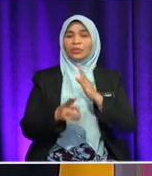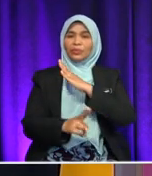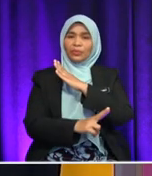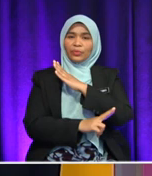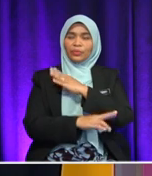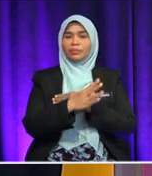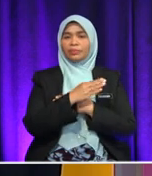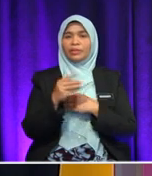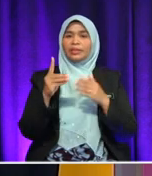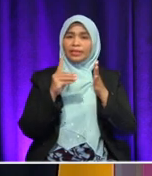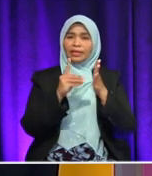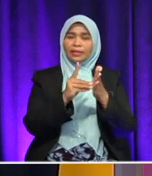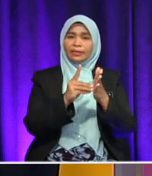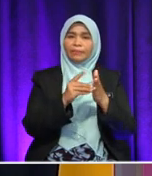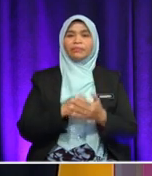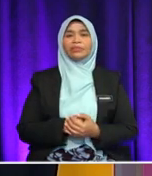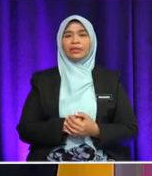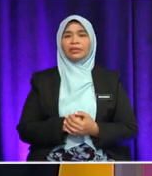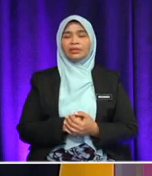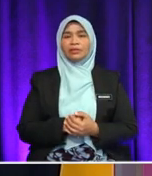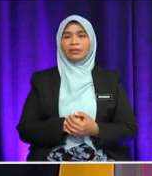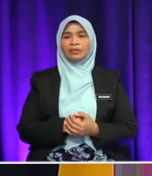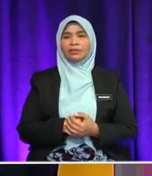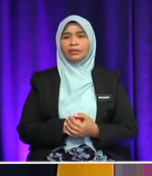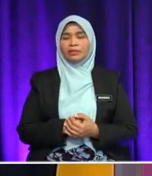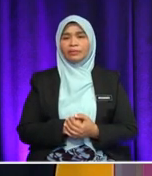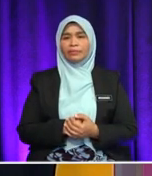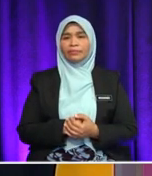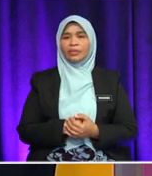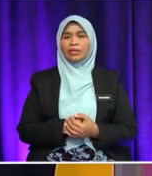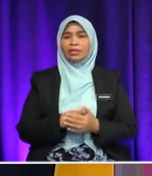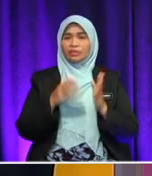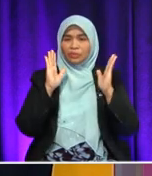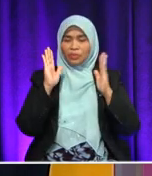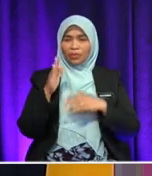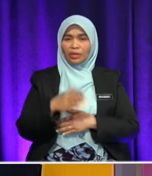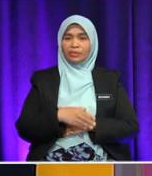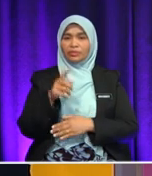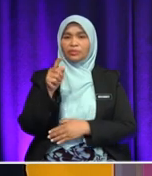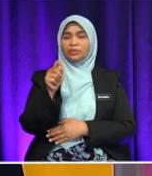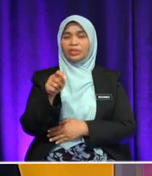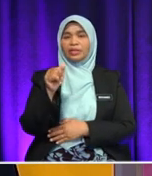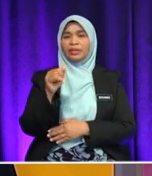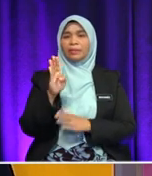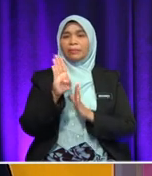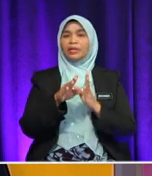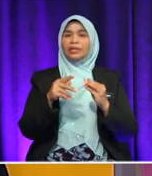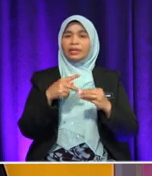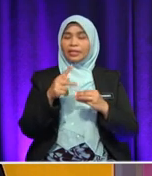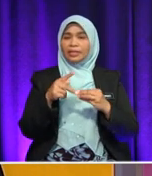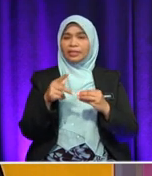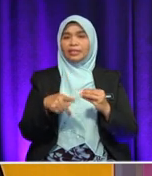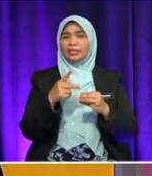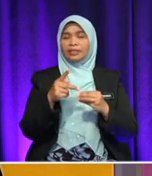Dalil tadi secara konsepnya begitu mudah yaitu salat sunnah yang berkaitan dengan salat